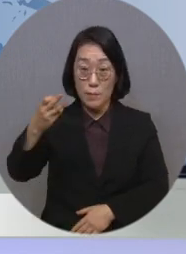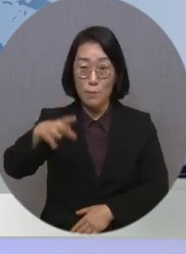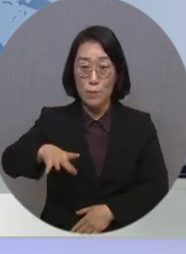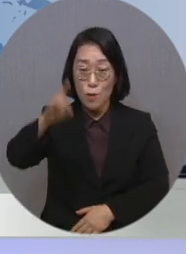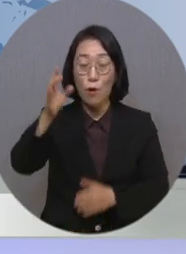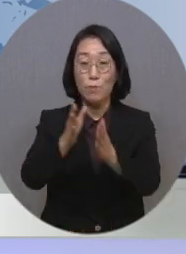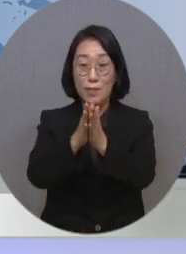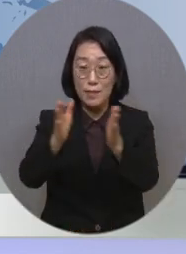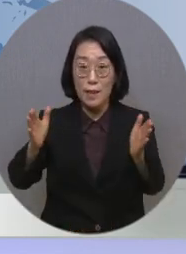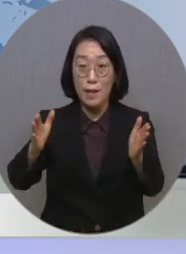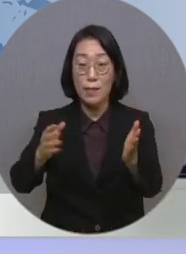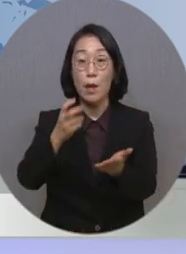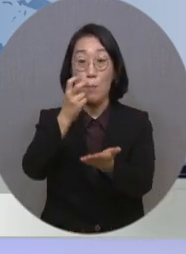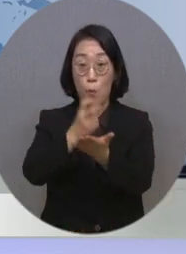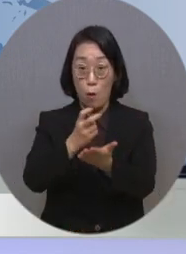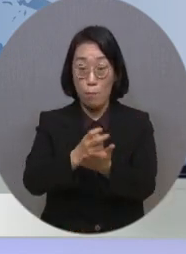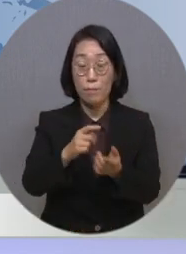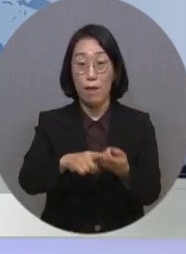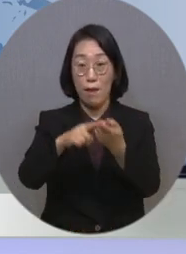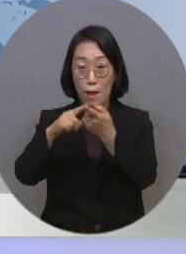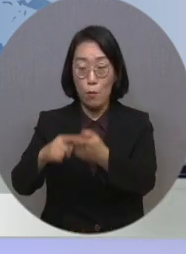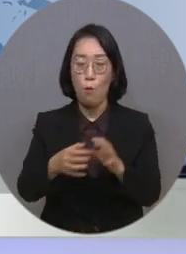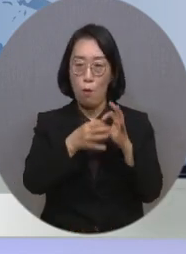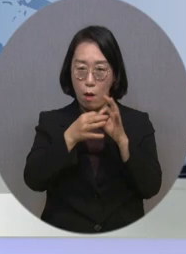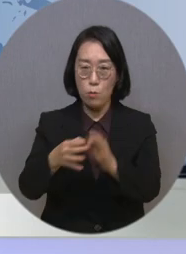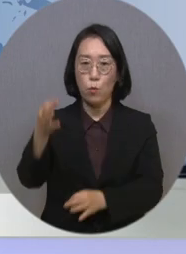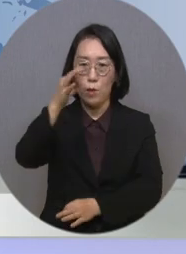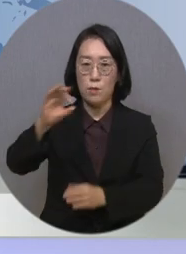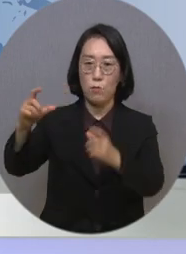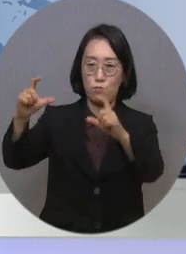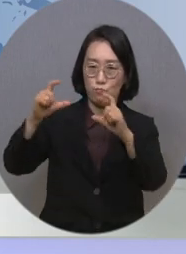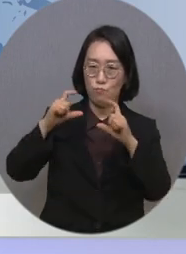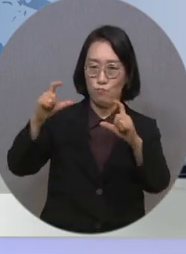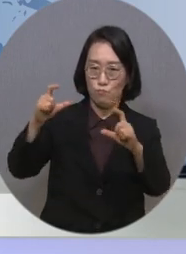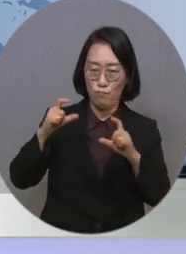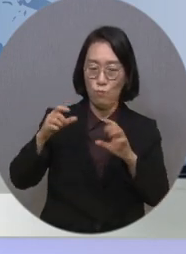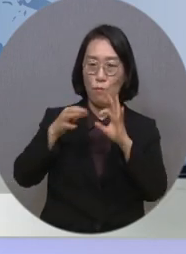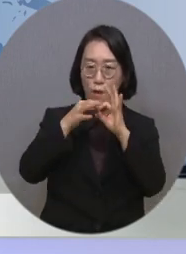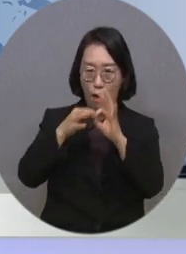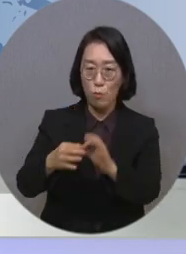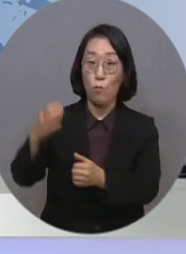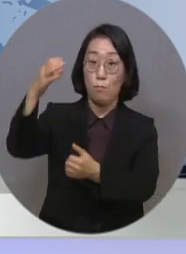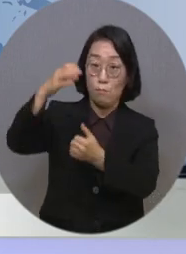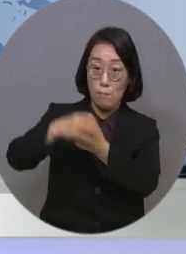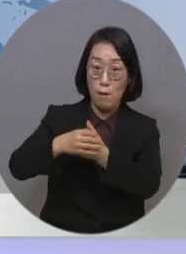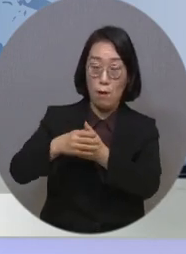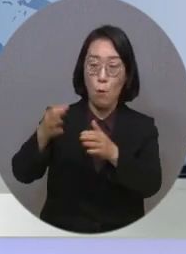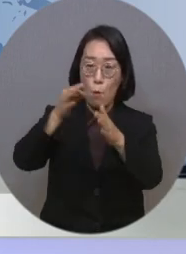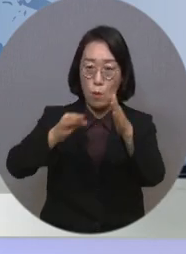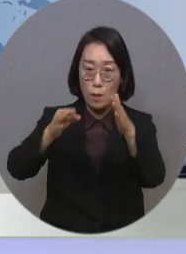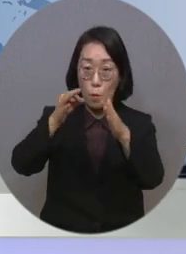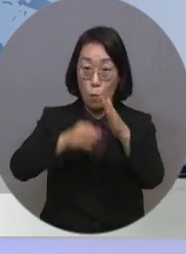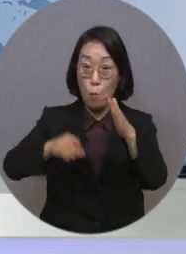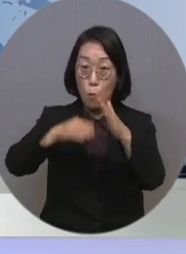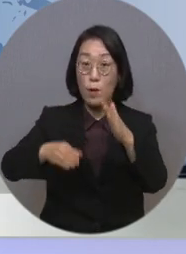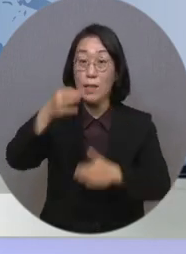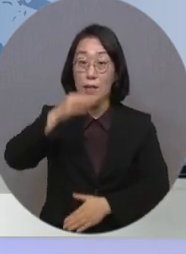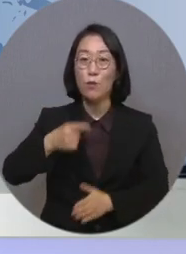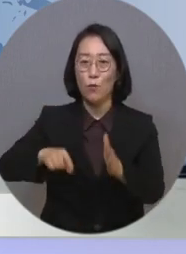채널 제도가 처음 시행된 이후 계속해서 인정을 받고 있는 만큼 앞으로도 공익적 역할에 최선을